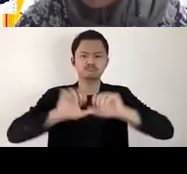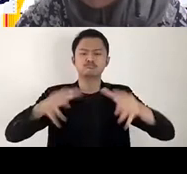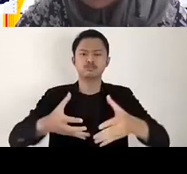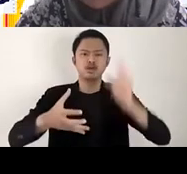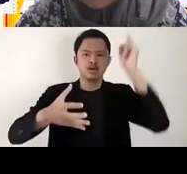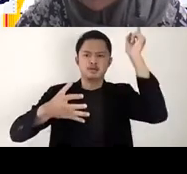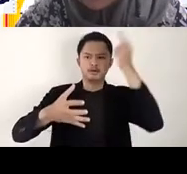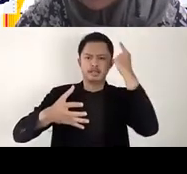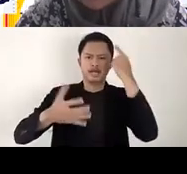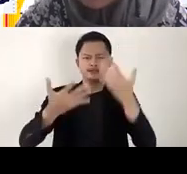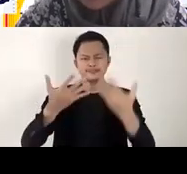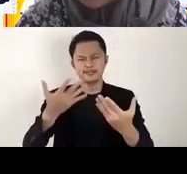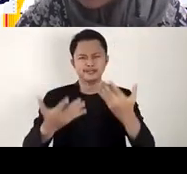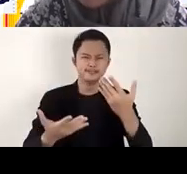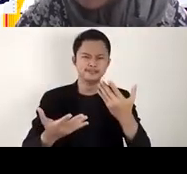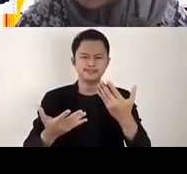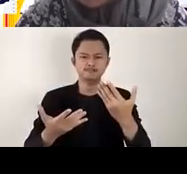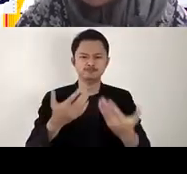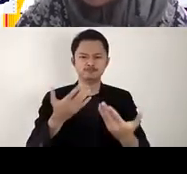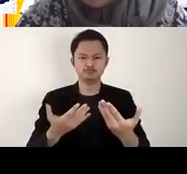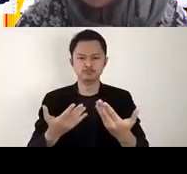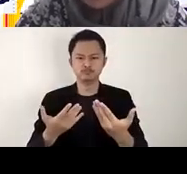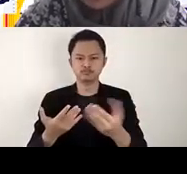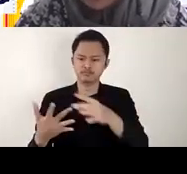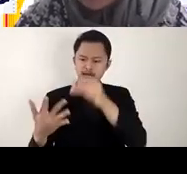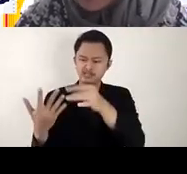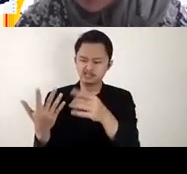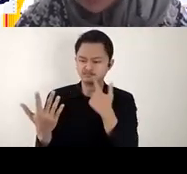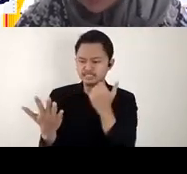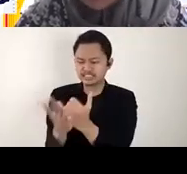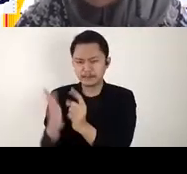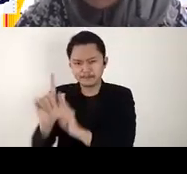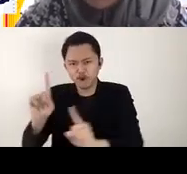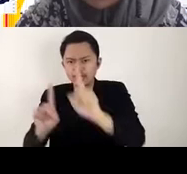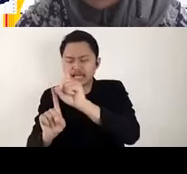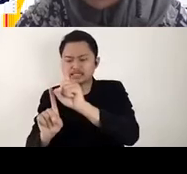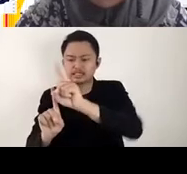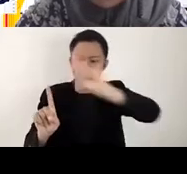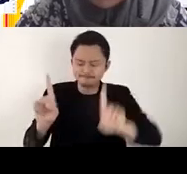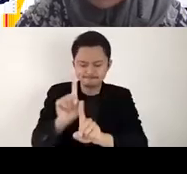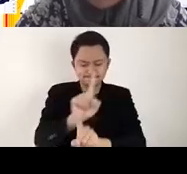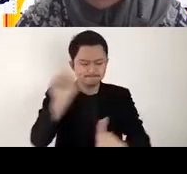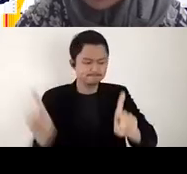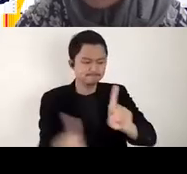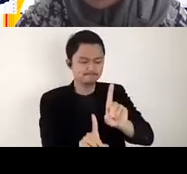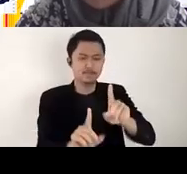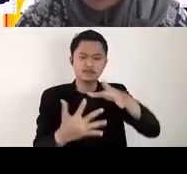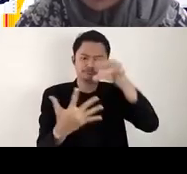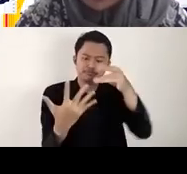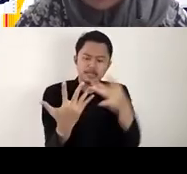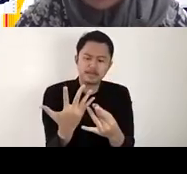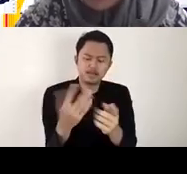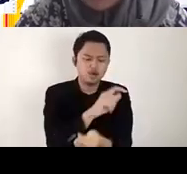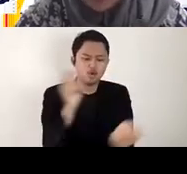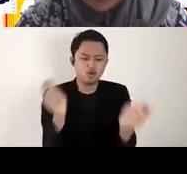juga mengalami banyak pergeseran prioritas kemudian refocusing anggaran yang banyak terjadi di Kementerian lembaga